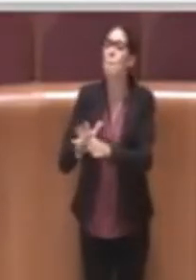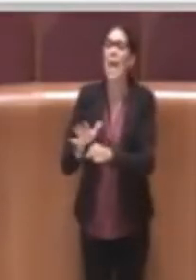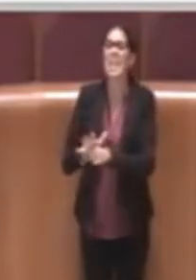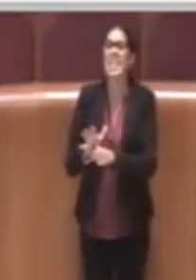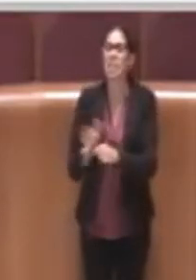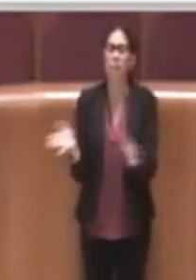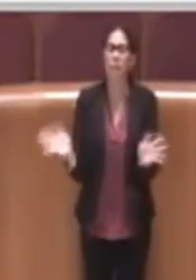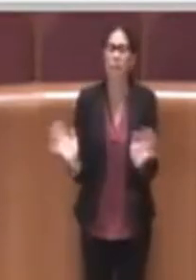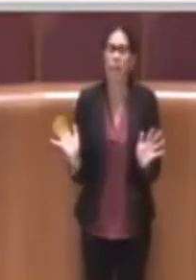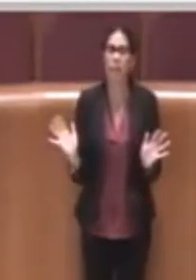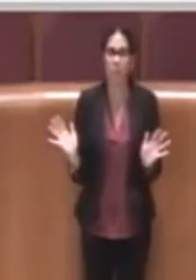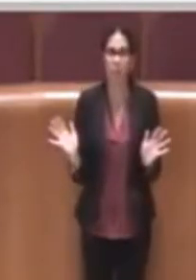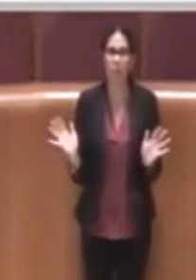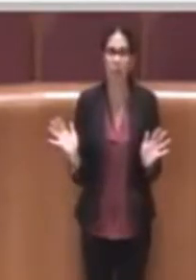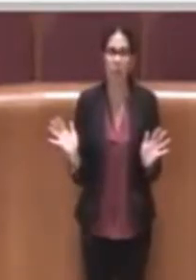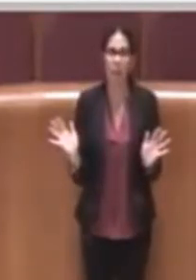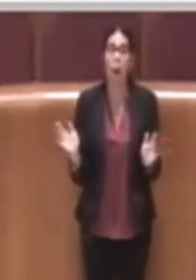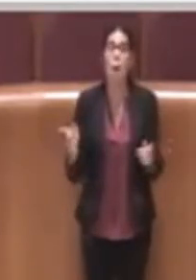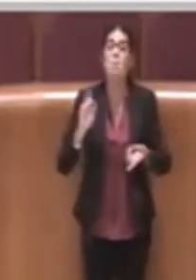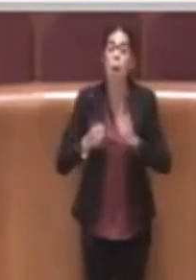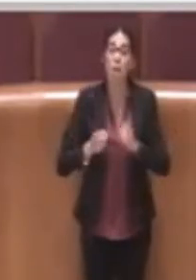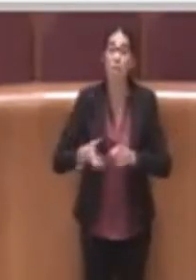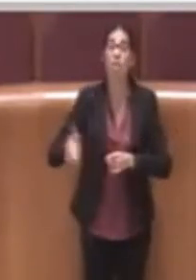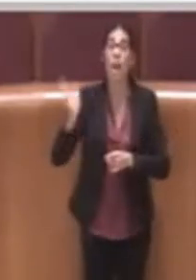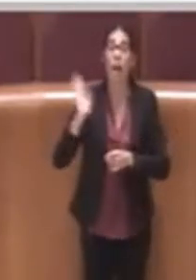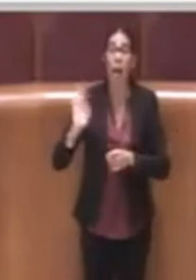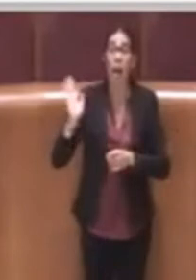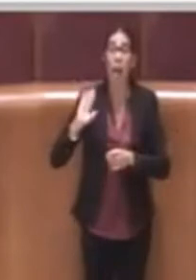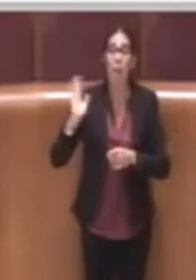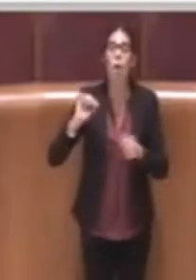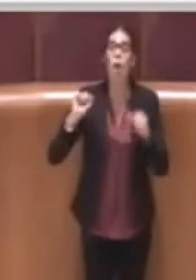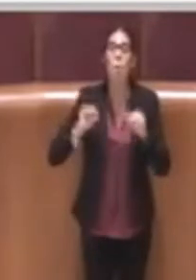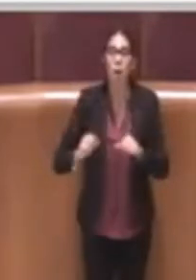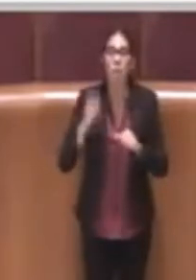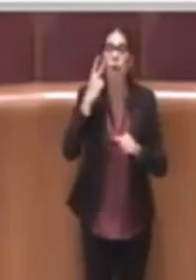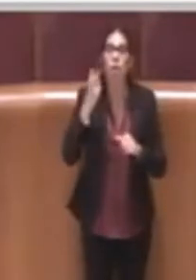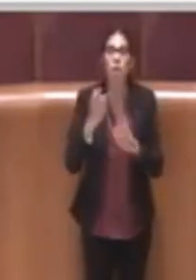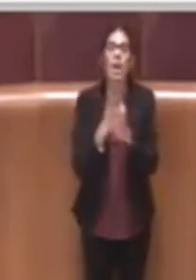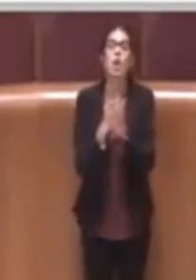e i politici potevano all'epoca trovare delle soluzioni